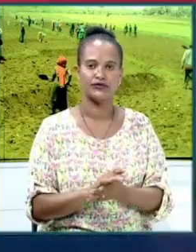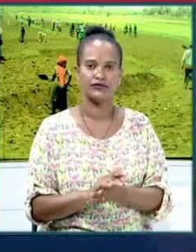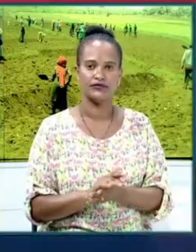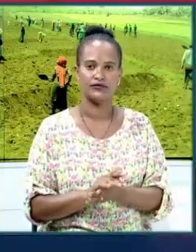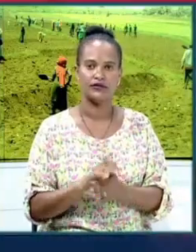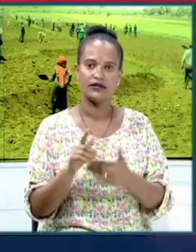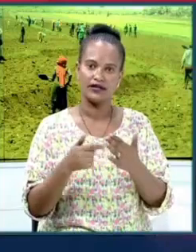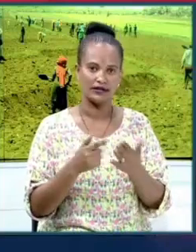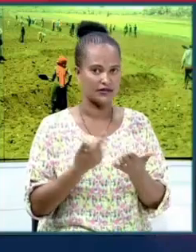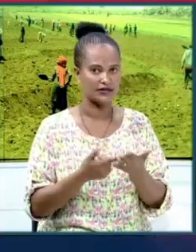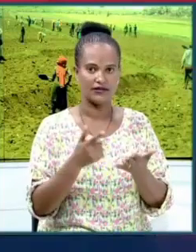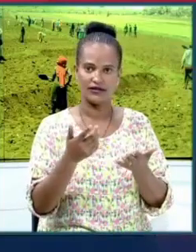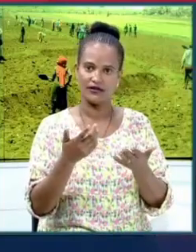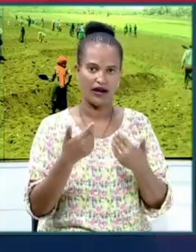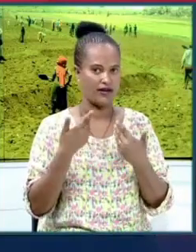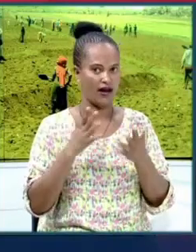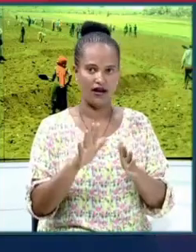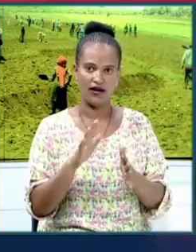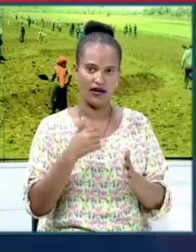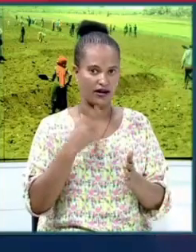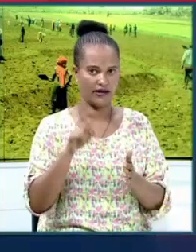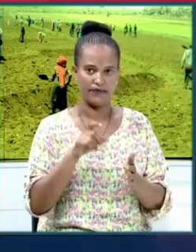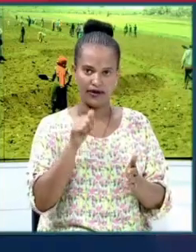ስለዚ ኣይናትናን ንኣና ባኣዲ።